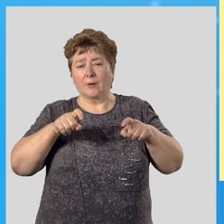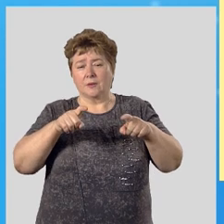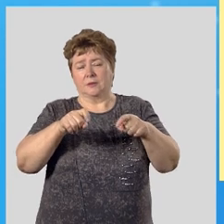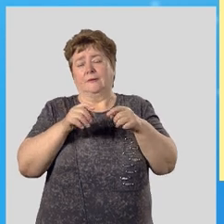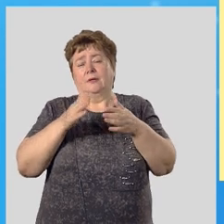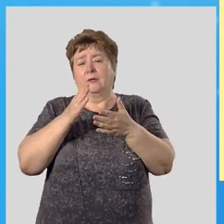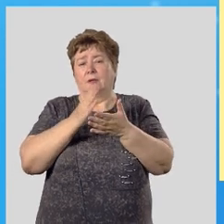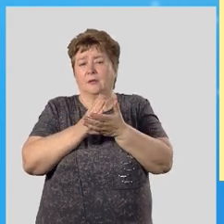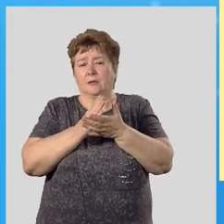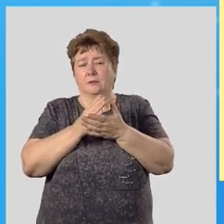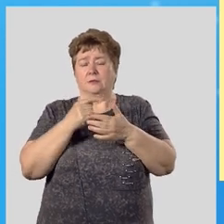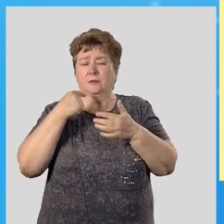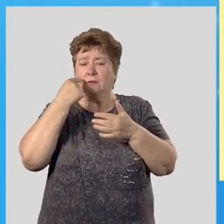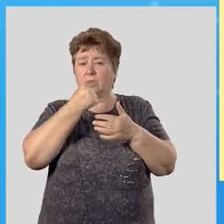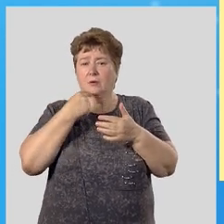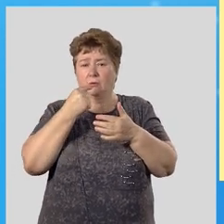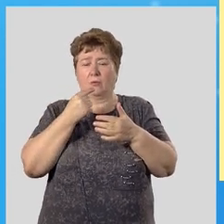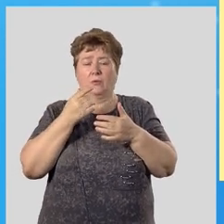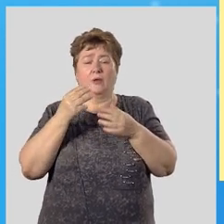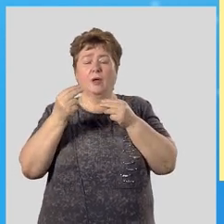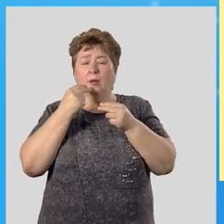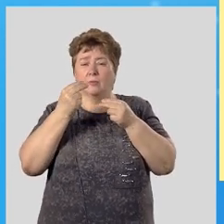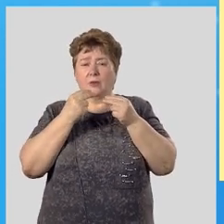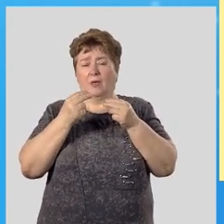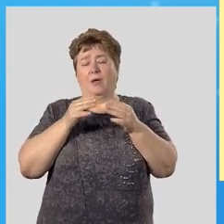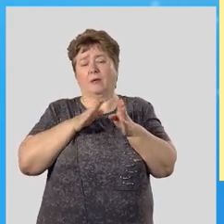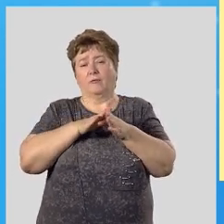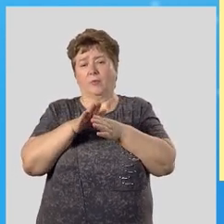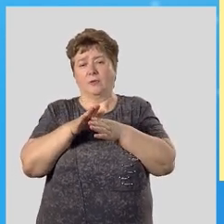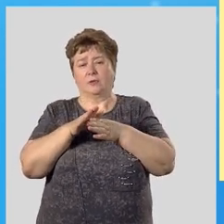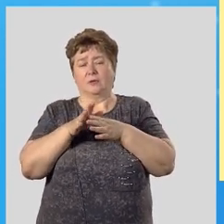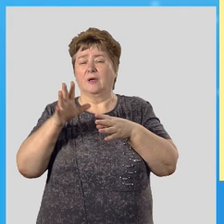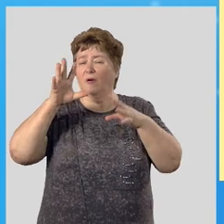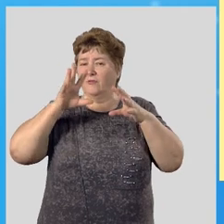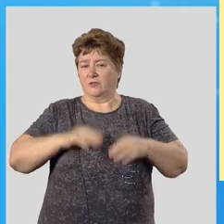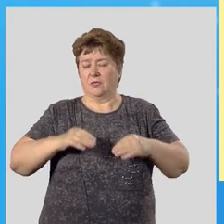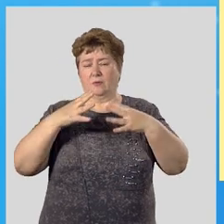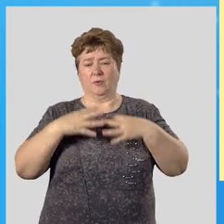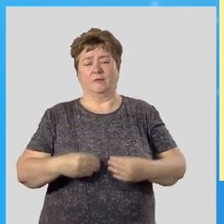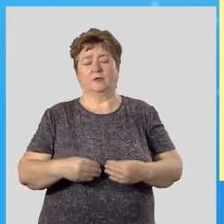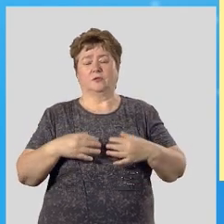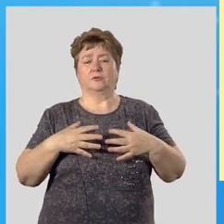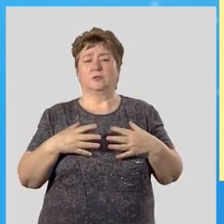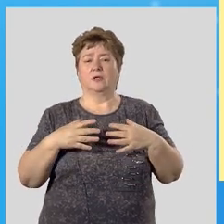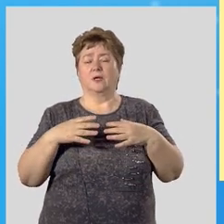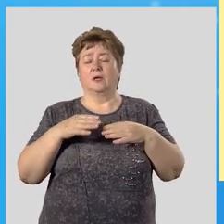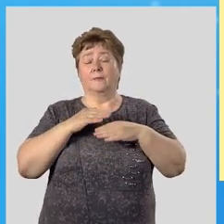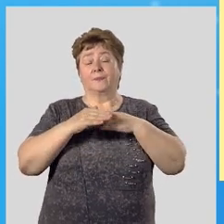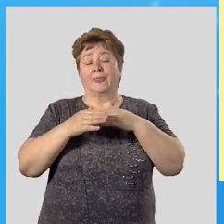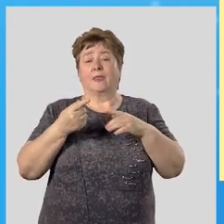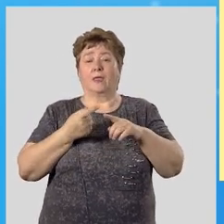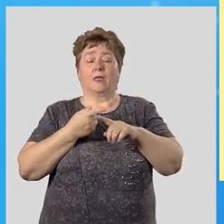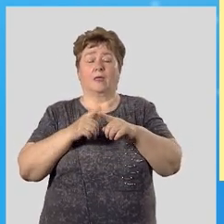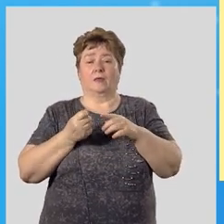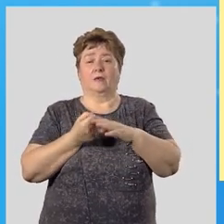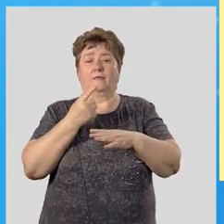паразитов редуцирован рот, а питание осуществляется всей поверхностью тела. Такое